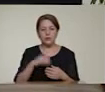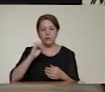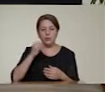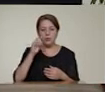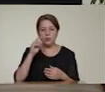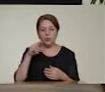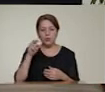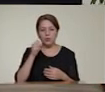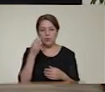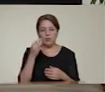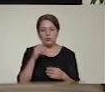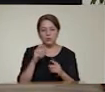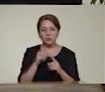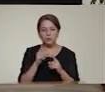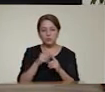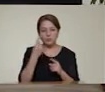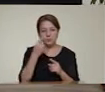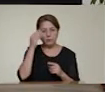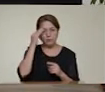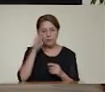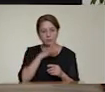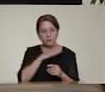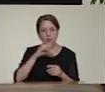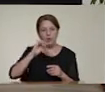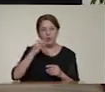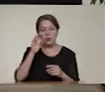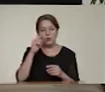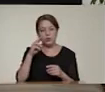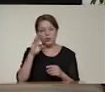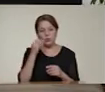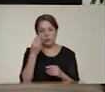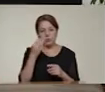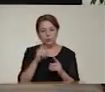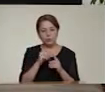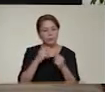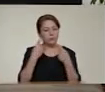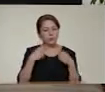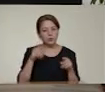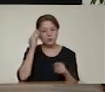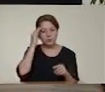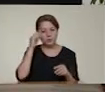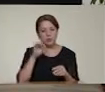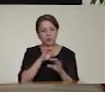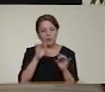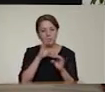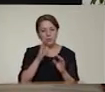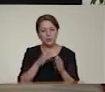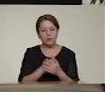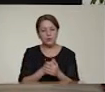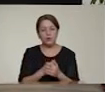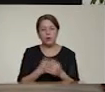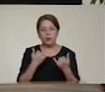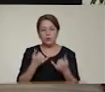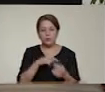yondash so'zi bir ma'noni anglatsa, yondosh so'zi boshqa ma'noni anglatadi. Keling, ularni